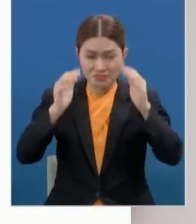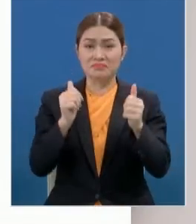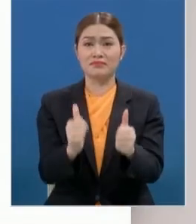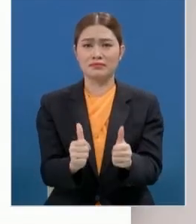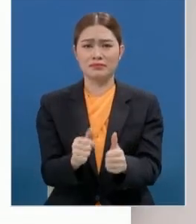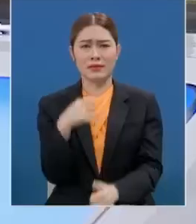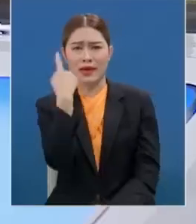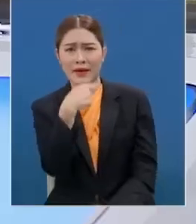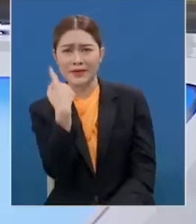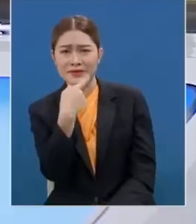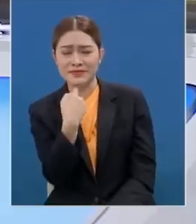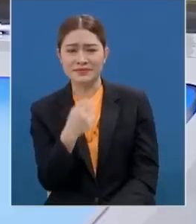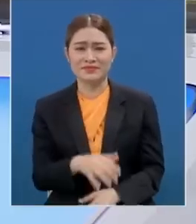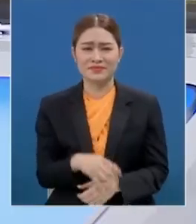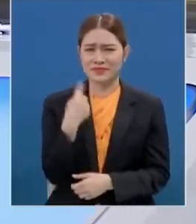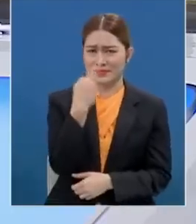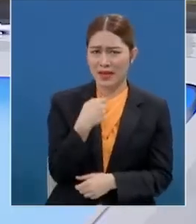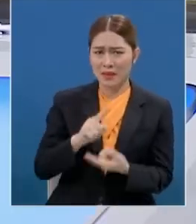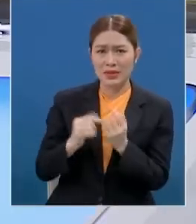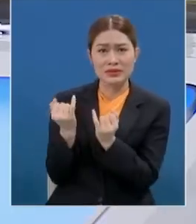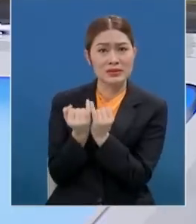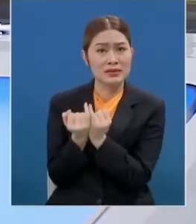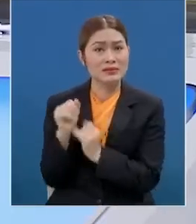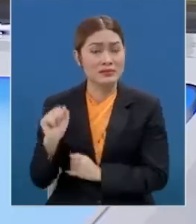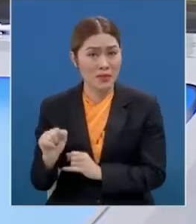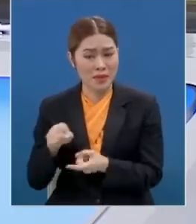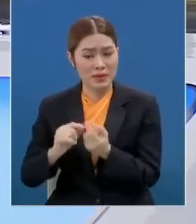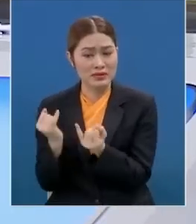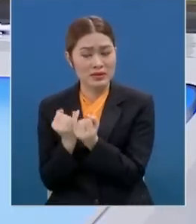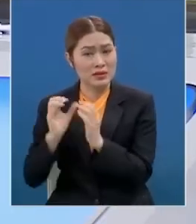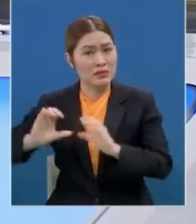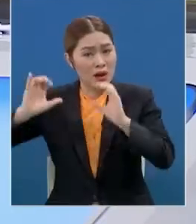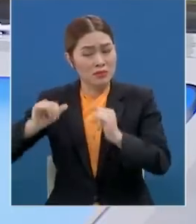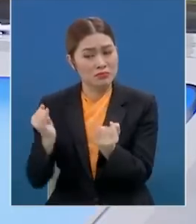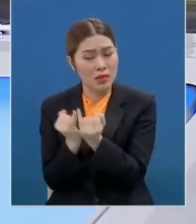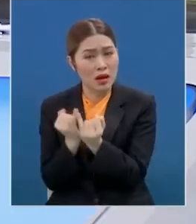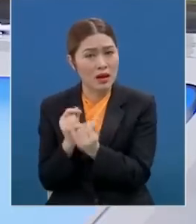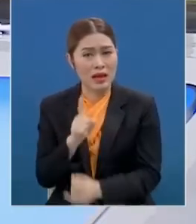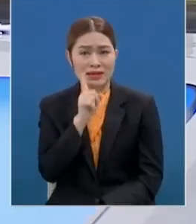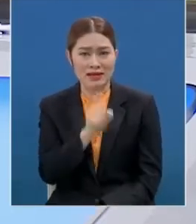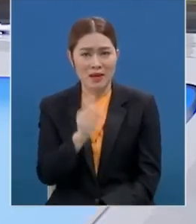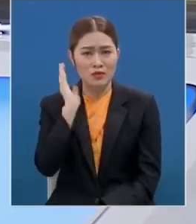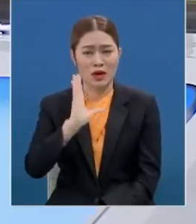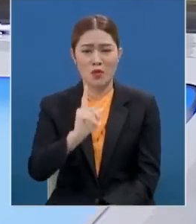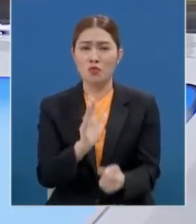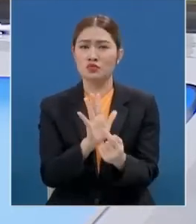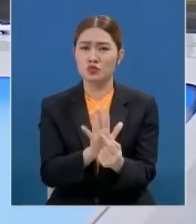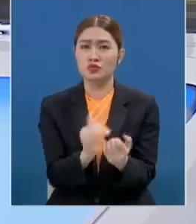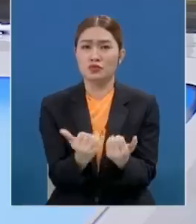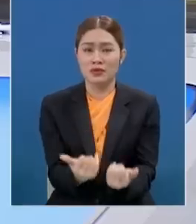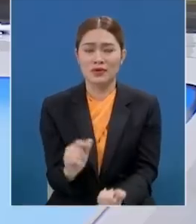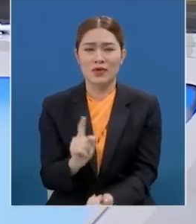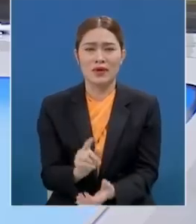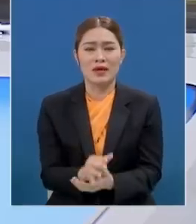เนี่ยพูดถึงใครกันแน่พูดถึงเพื่อนสนิทมิตรสหายร่วมรัฐบาลหรือเปล่าอันนี้ต้องถามคุณชูวิทย์เพราะคุณผู้ชมครับ